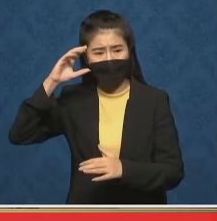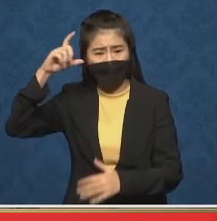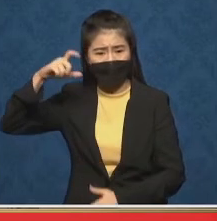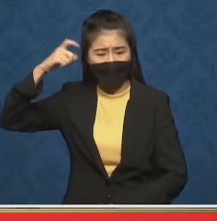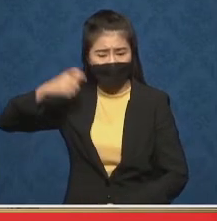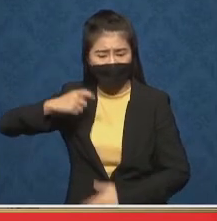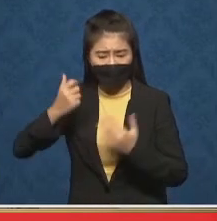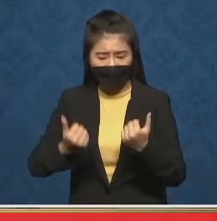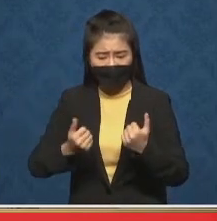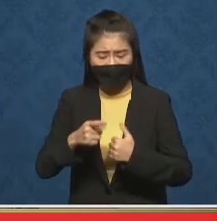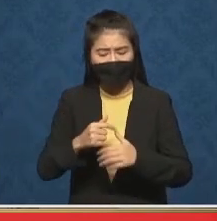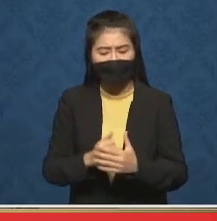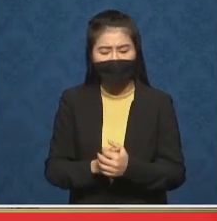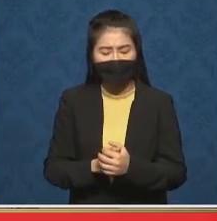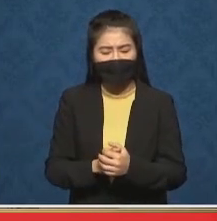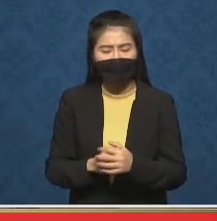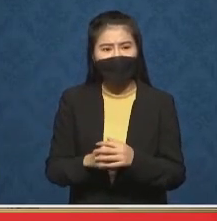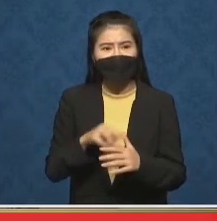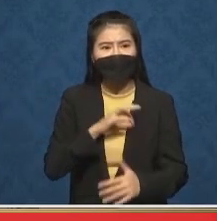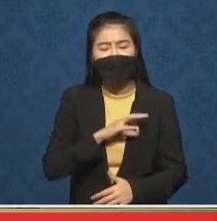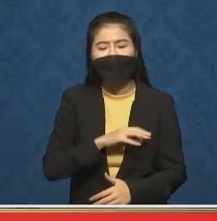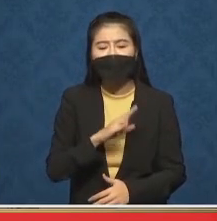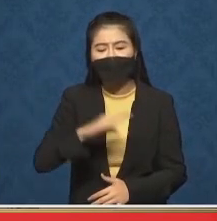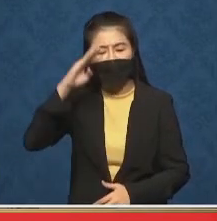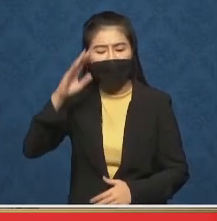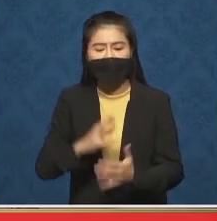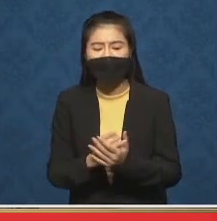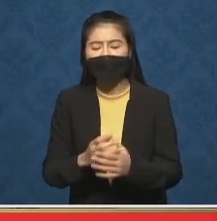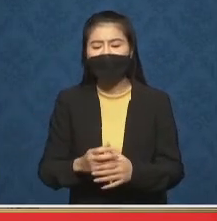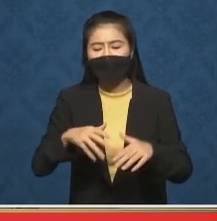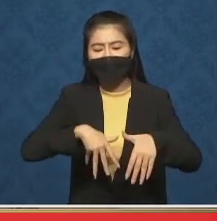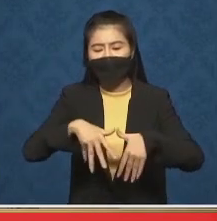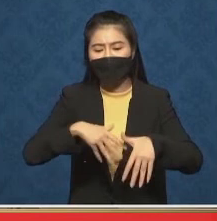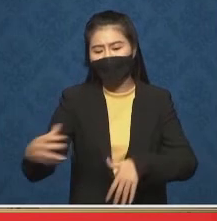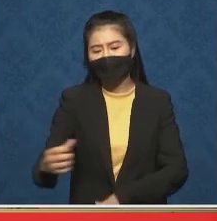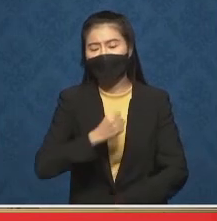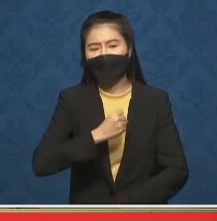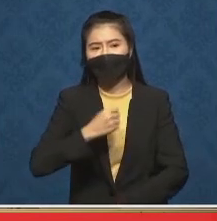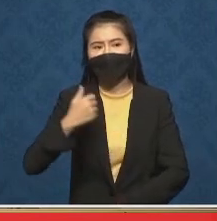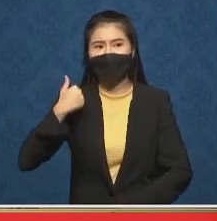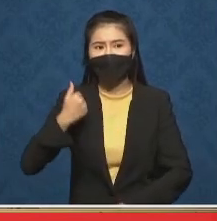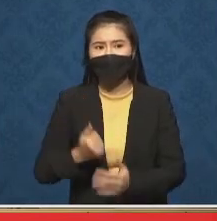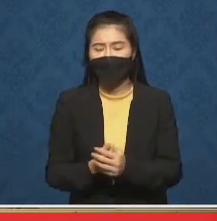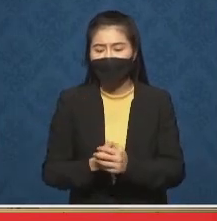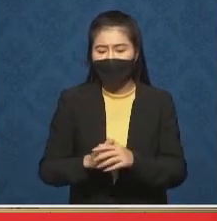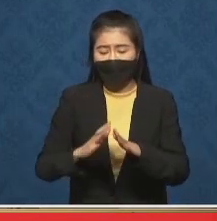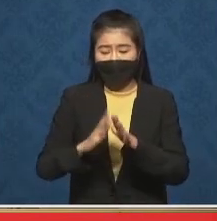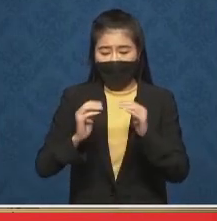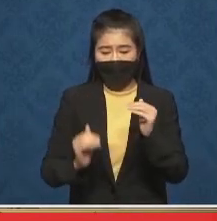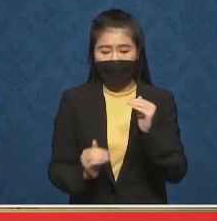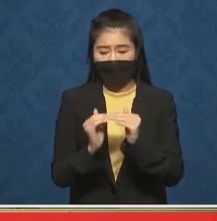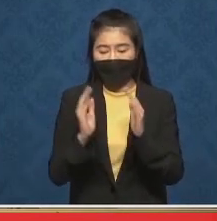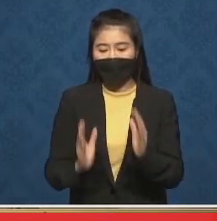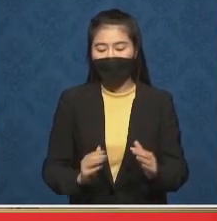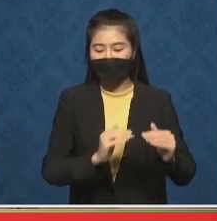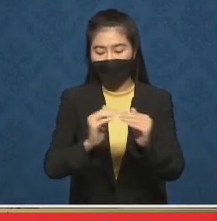และท่านมีทาทีอย่ไรต่อการลเมื่สิธมจนอย่างรุ่นแรงที่สุดต